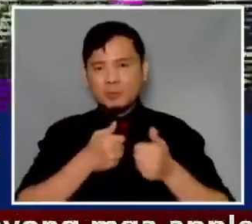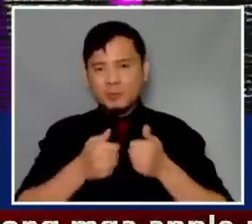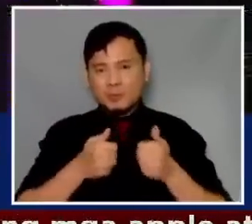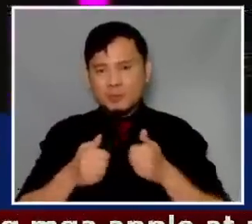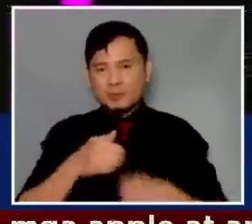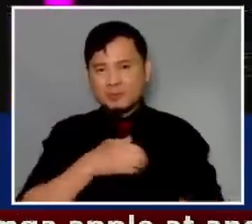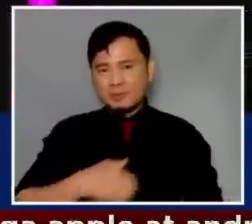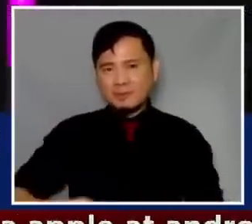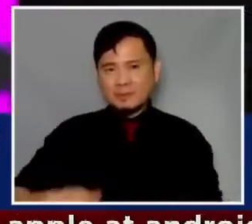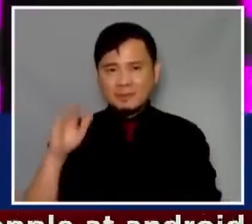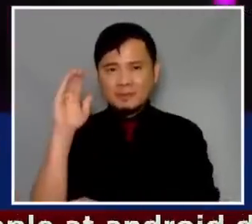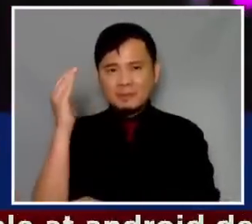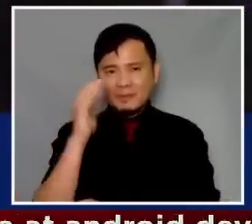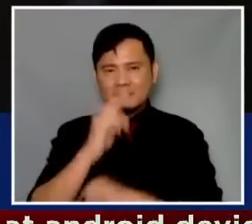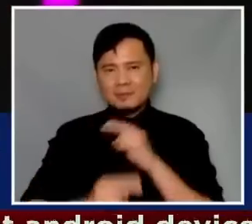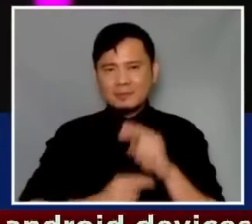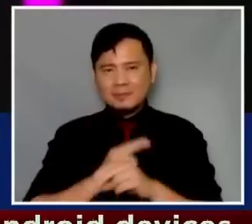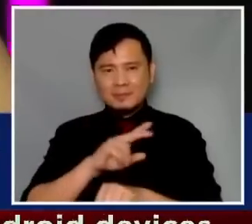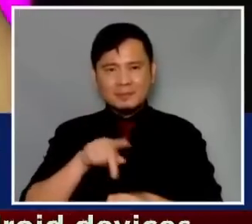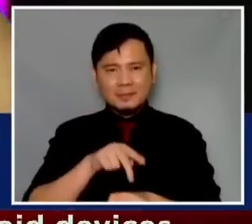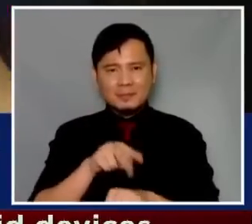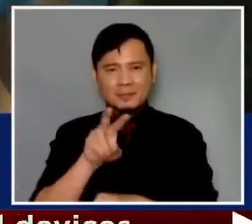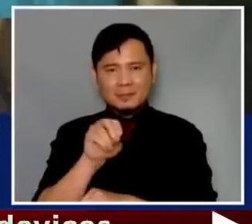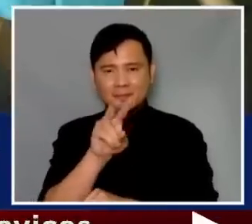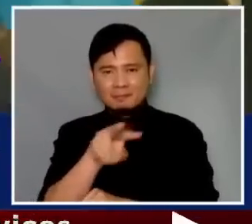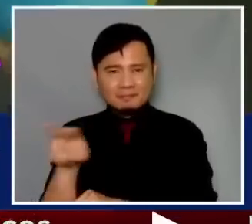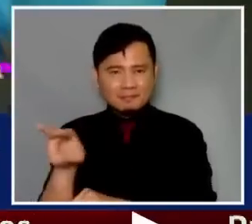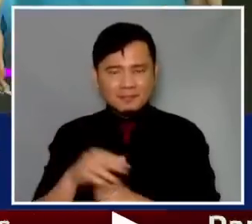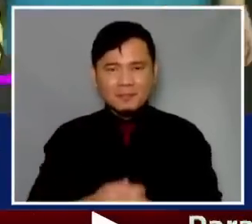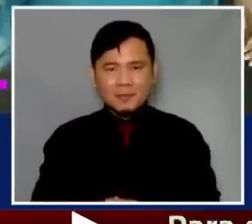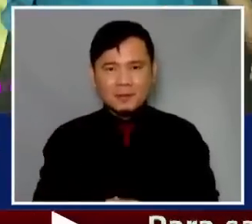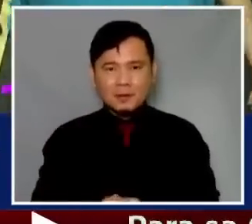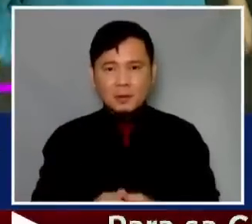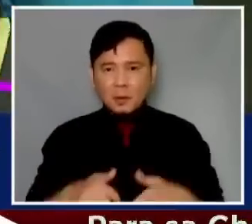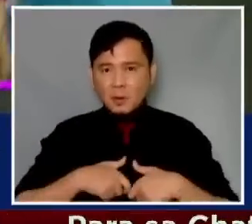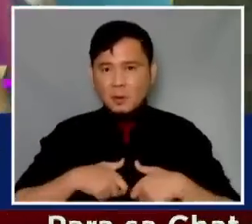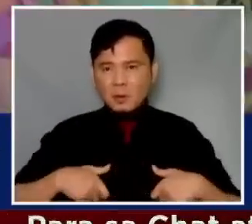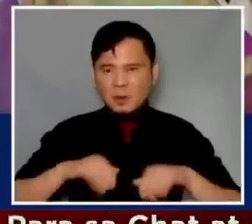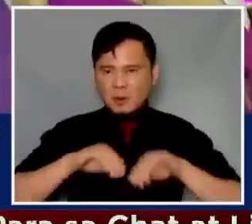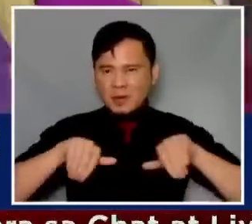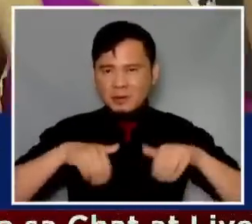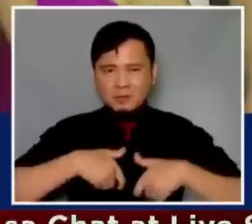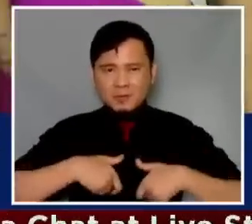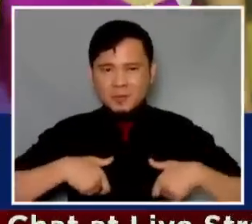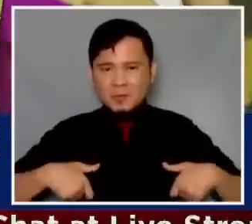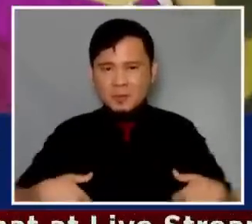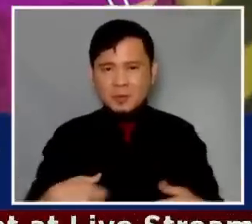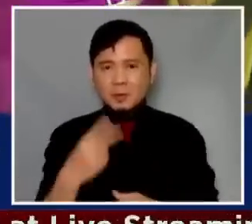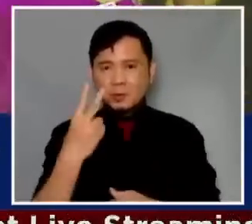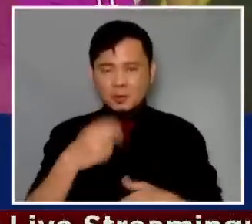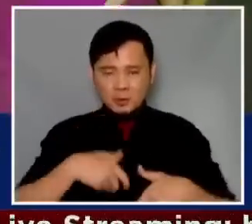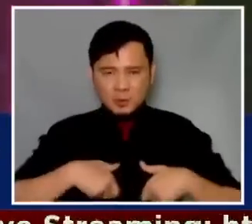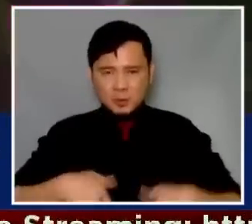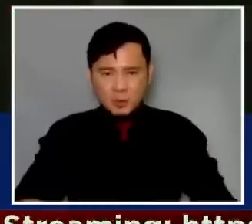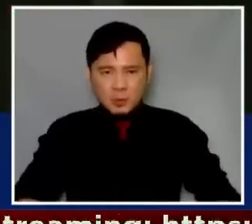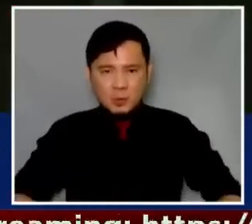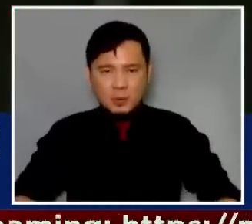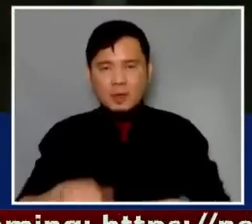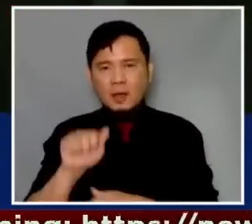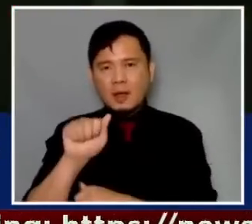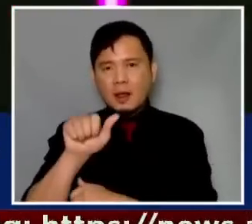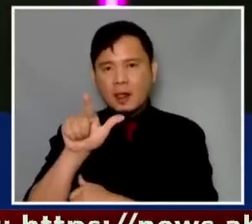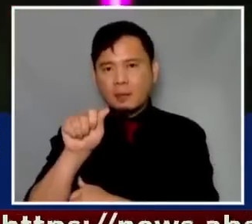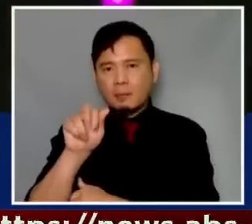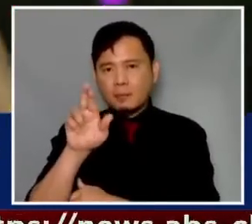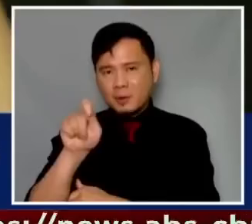2022. Uminit ang preliminary swimsuit competition, suot ang two-piece design ni Albert Andrada.